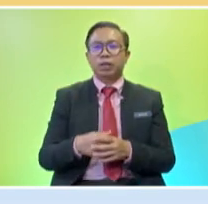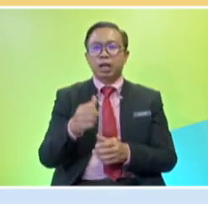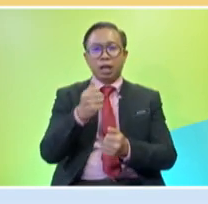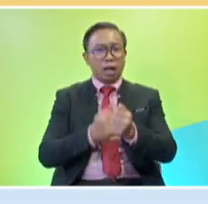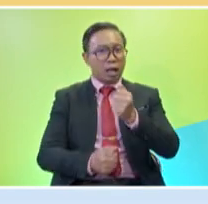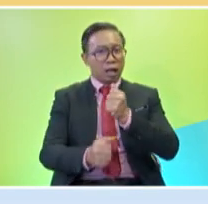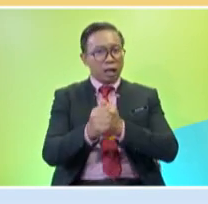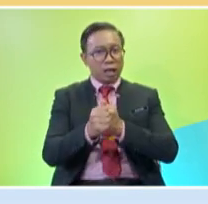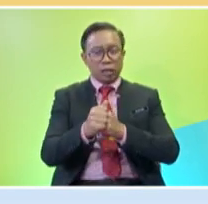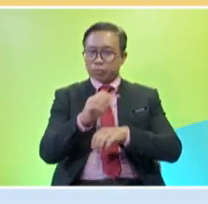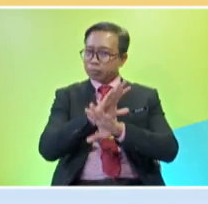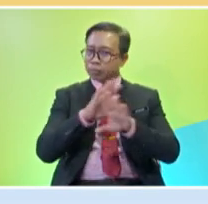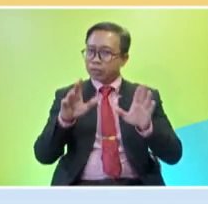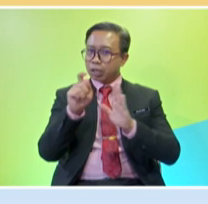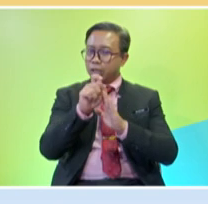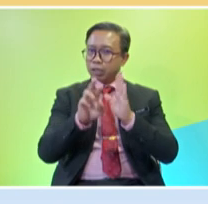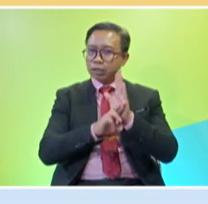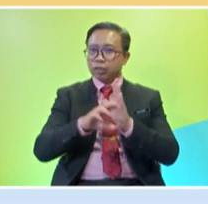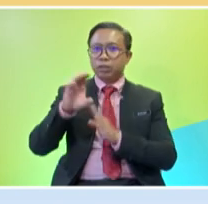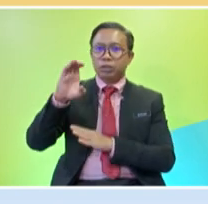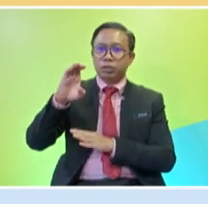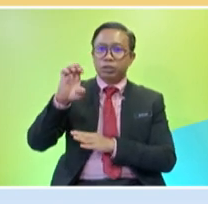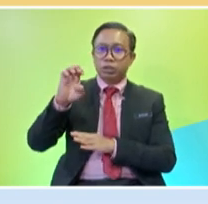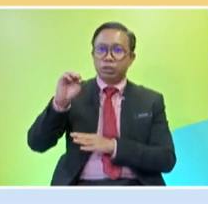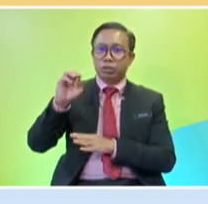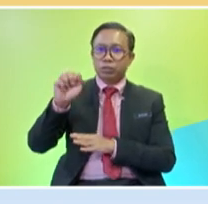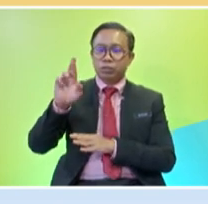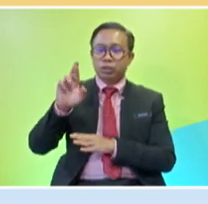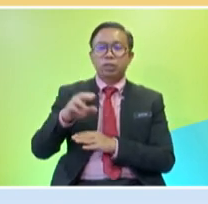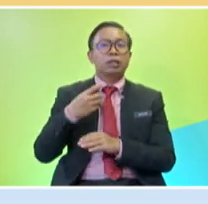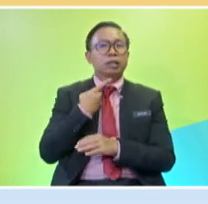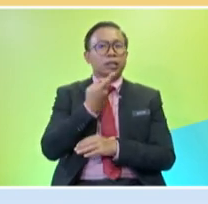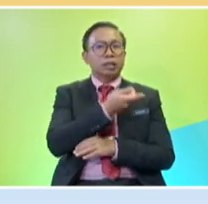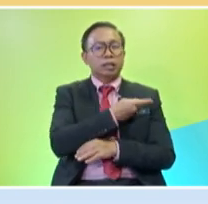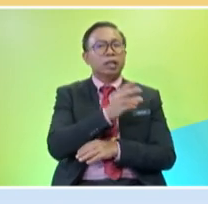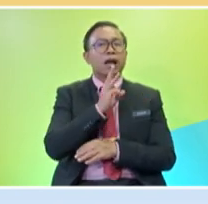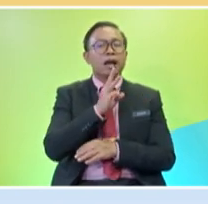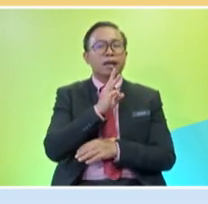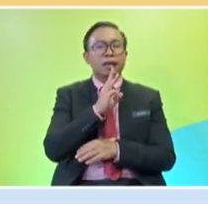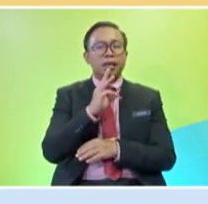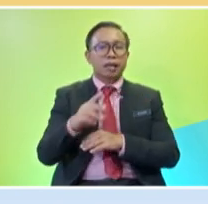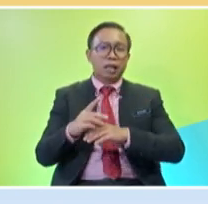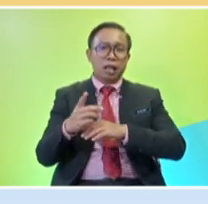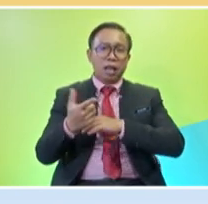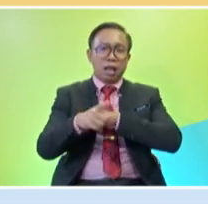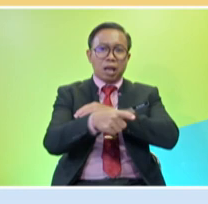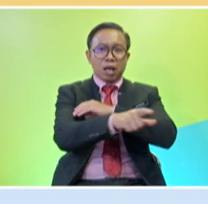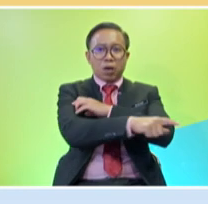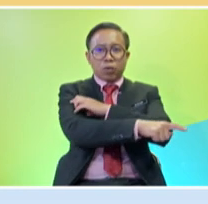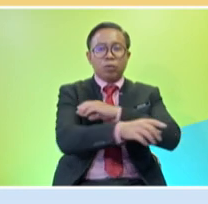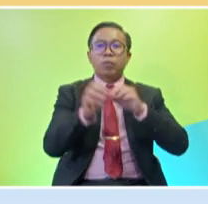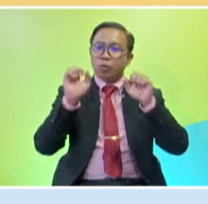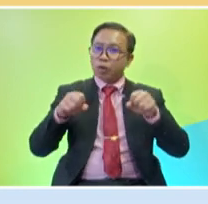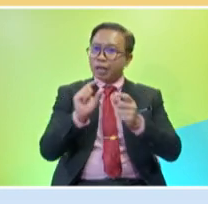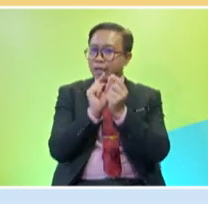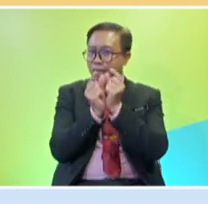sekitar tidak akan tercemar disebabkan itulah air laut boleh dinantikan